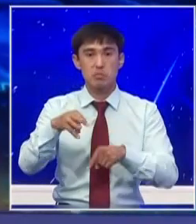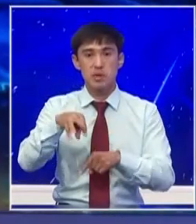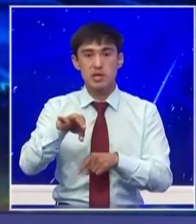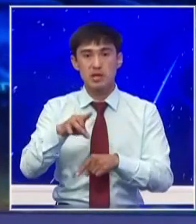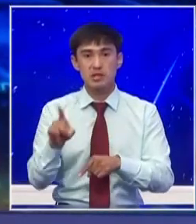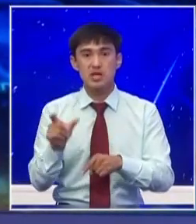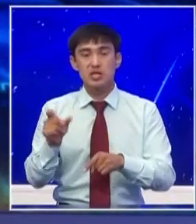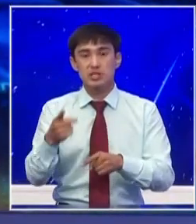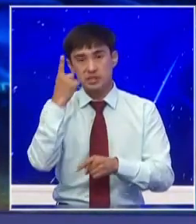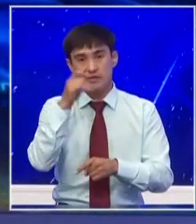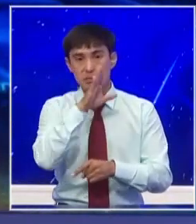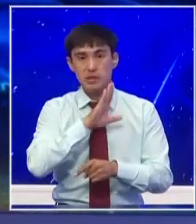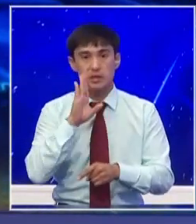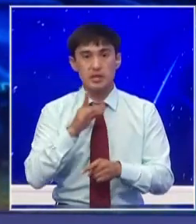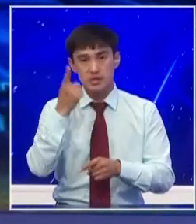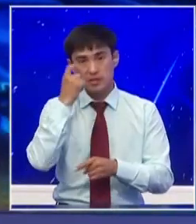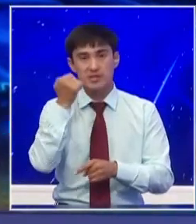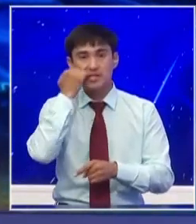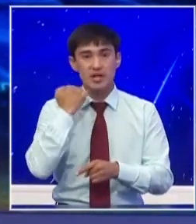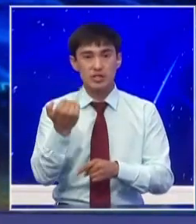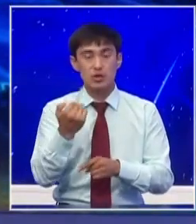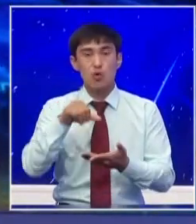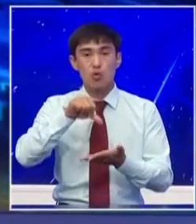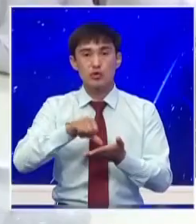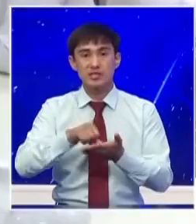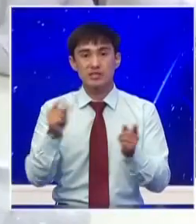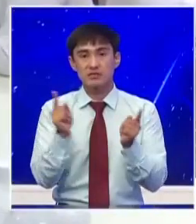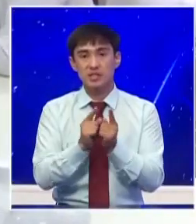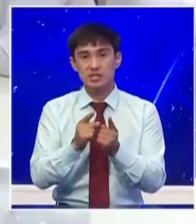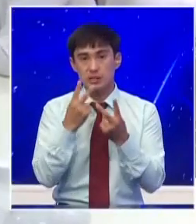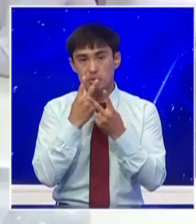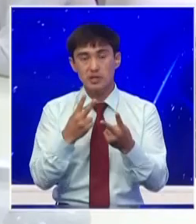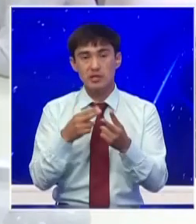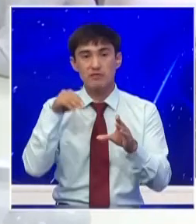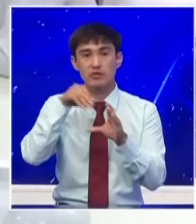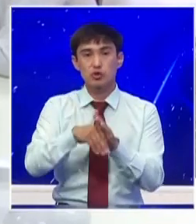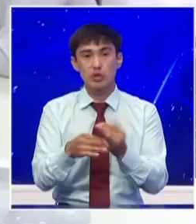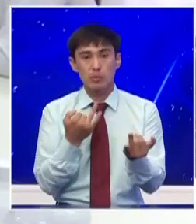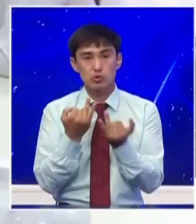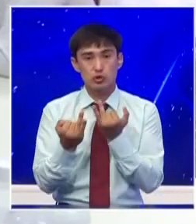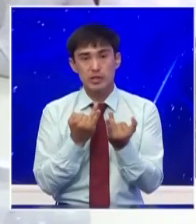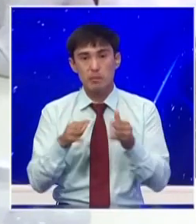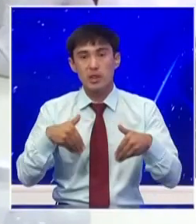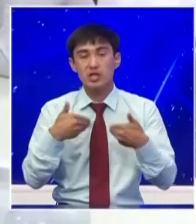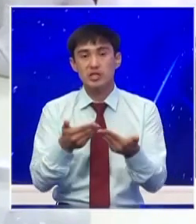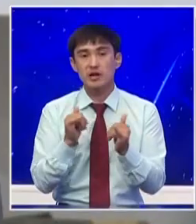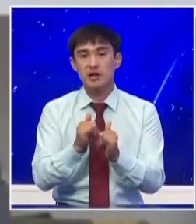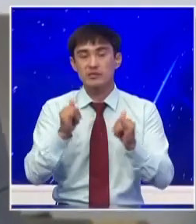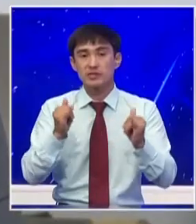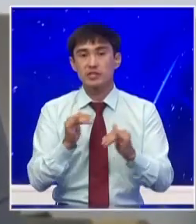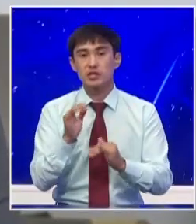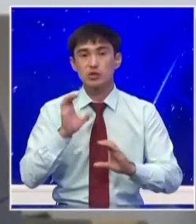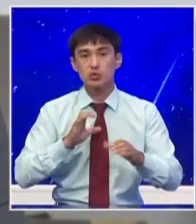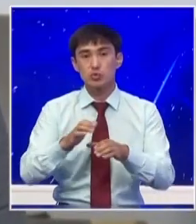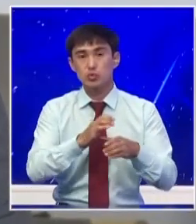медиаторы, члены Совета матерей и Совета старейшин. Участники встречи рассмотрели внесенные на обсуждение предложения по